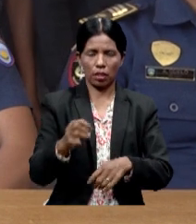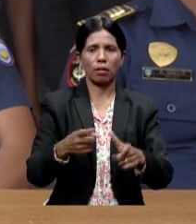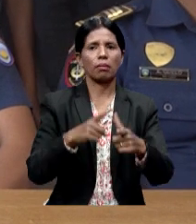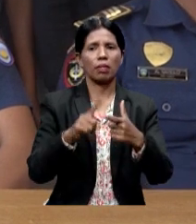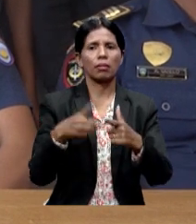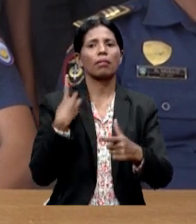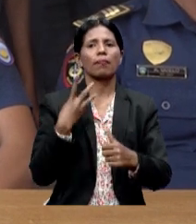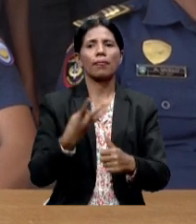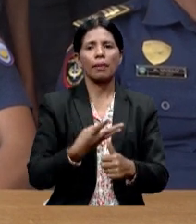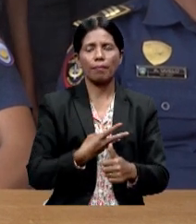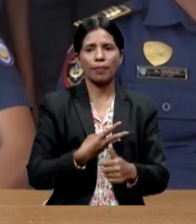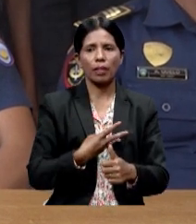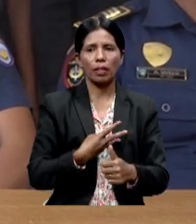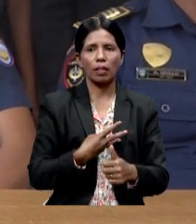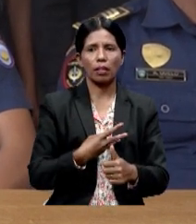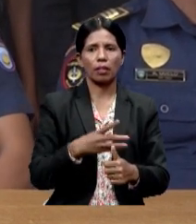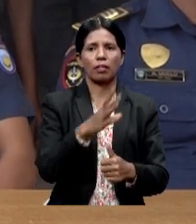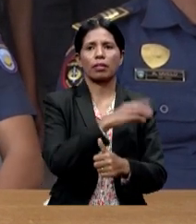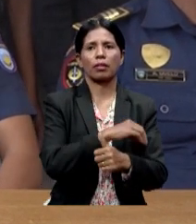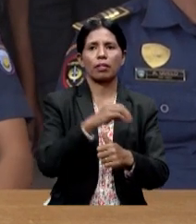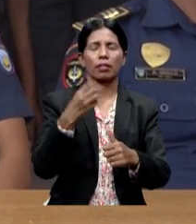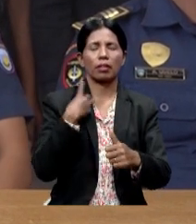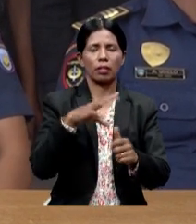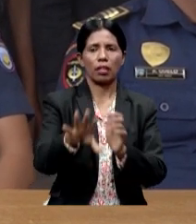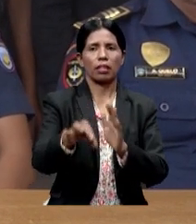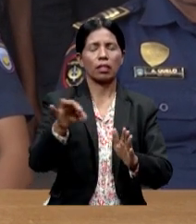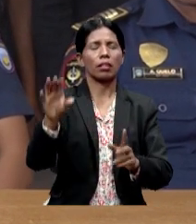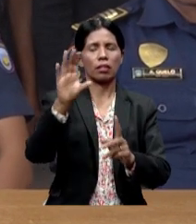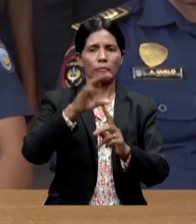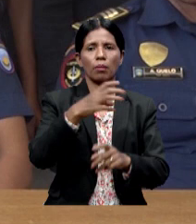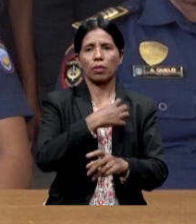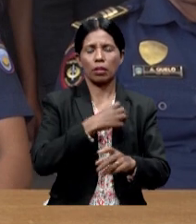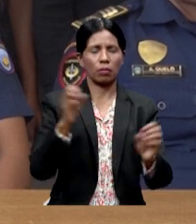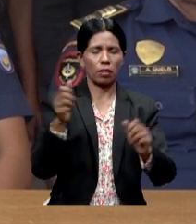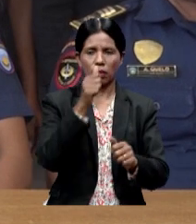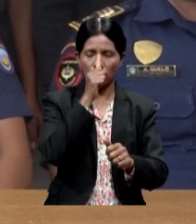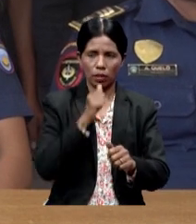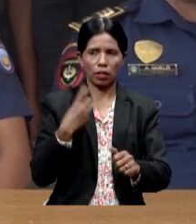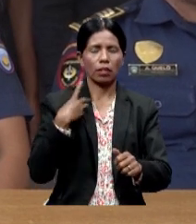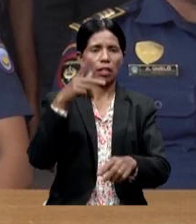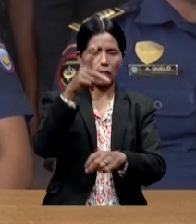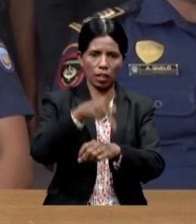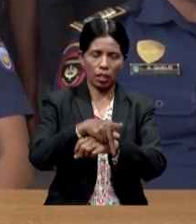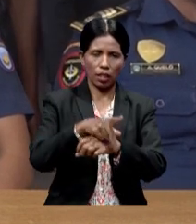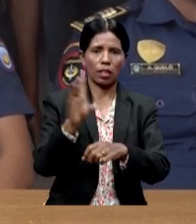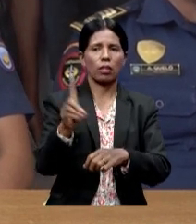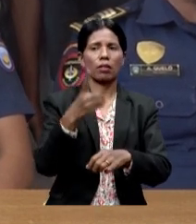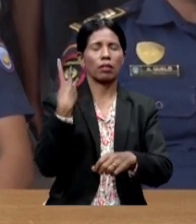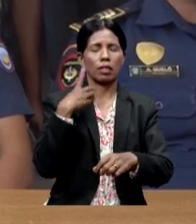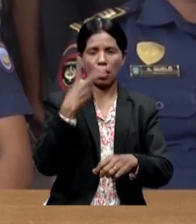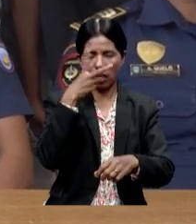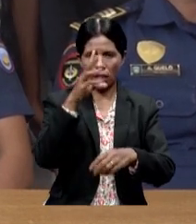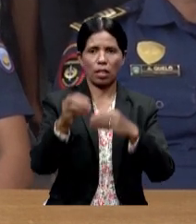ita progresi nebe mak ita hetan, komando munisipu mosla nonok, ita kalan loron, ita halo